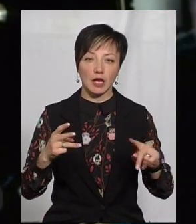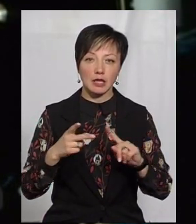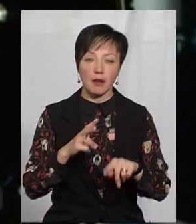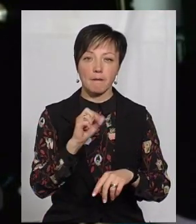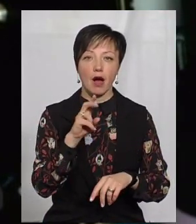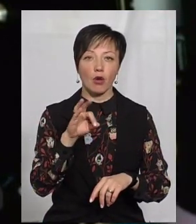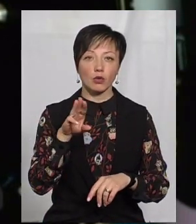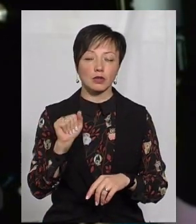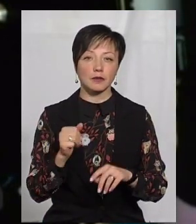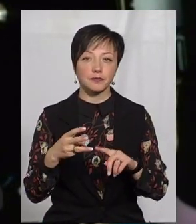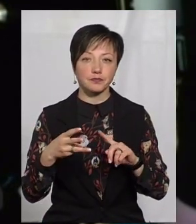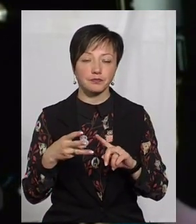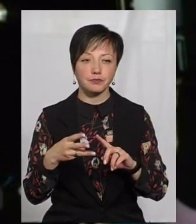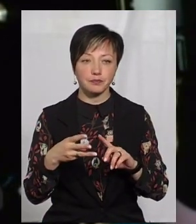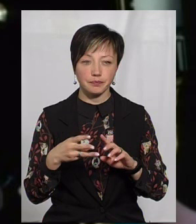це Бакицький